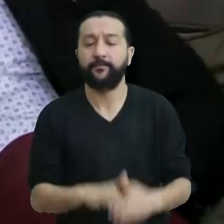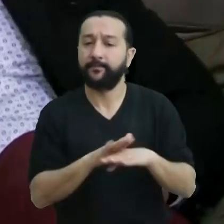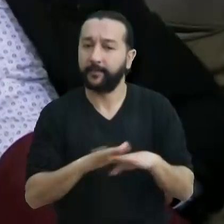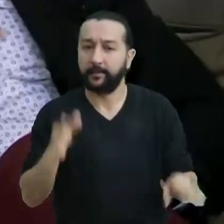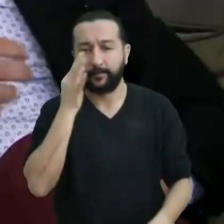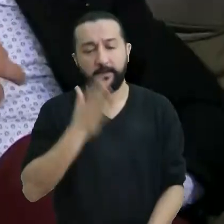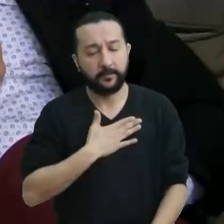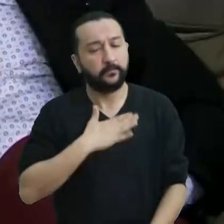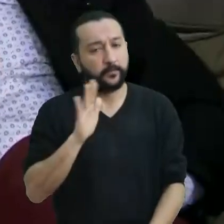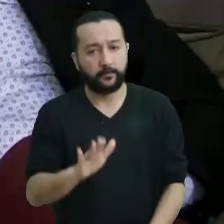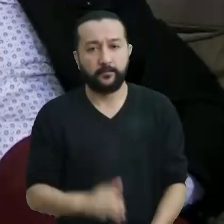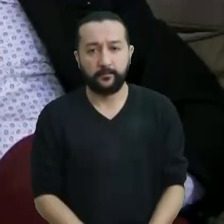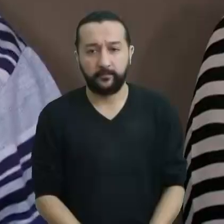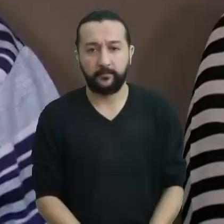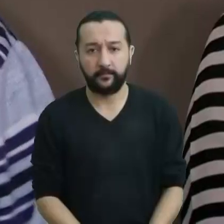canım.